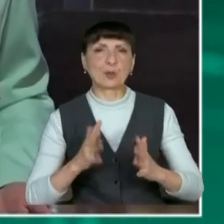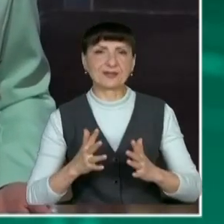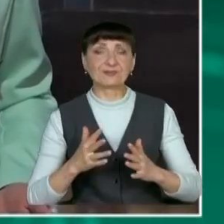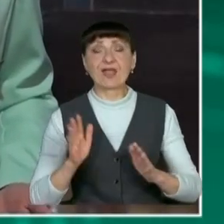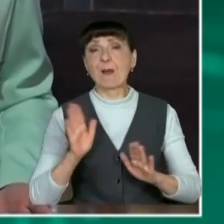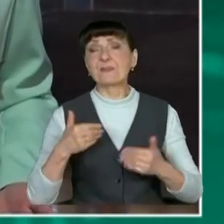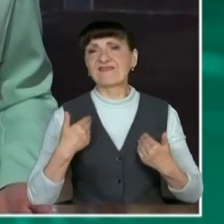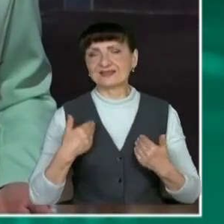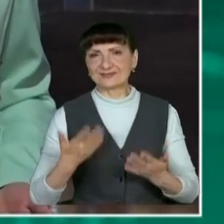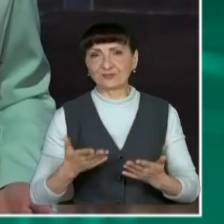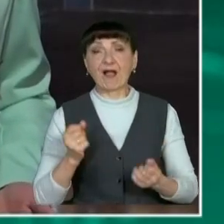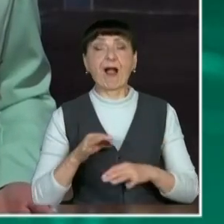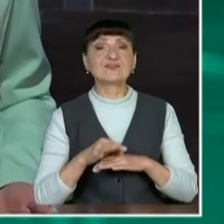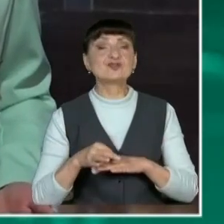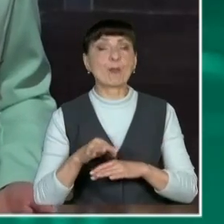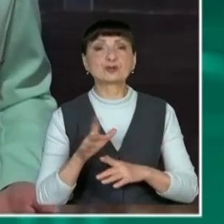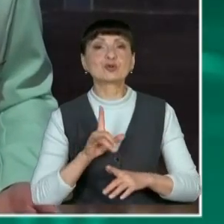Приветствую, Даля. Как все прошло?